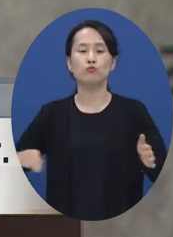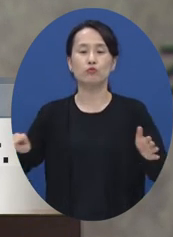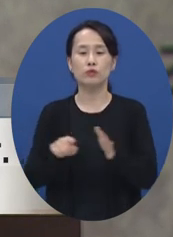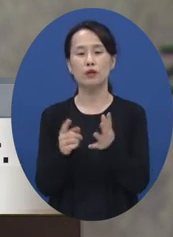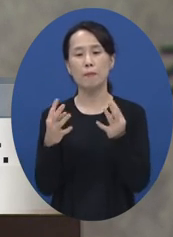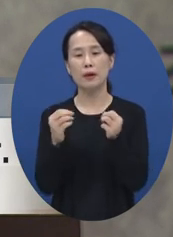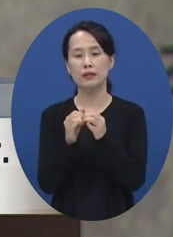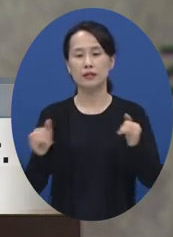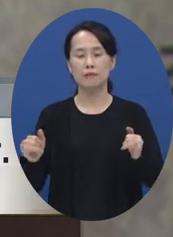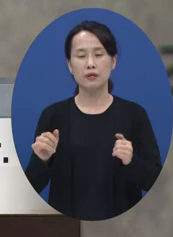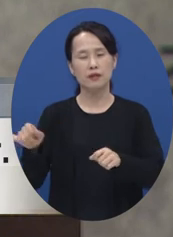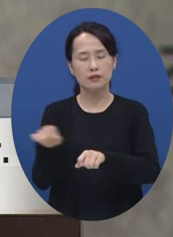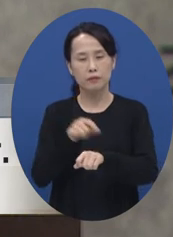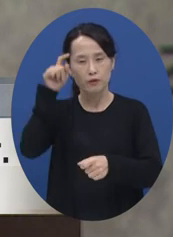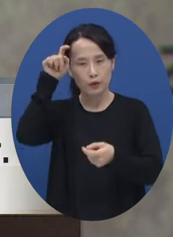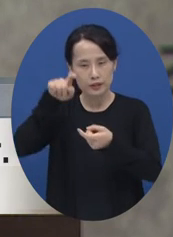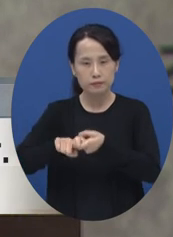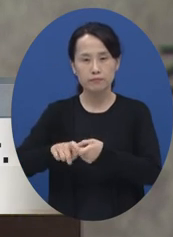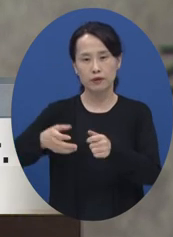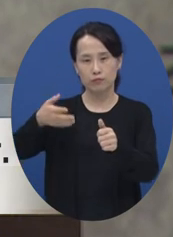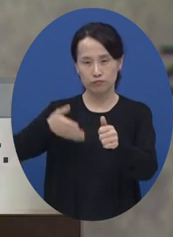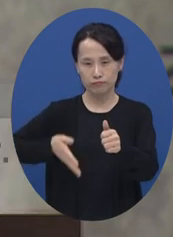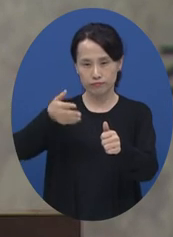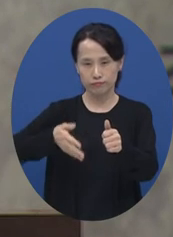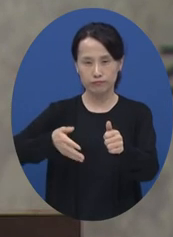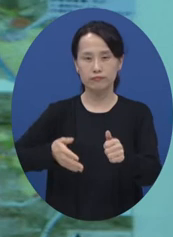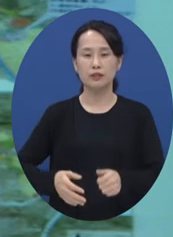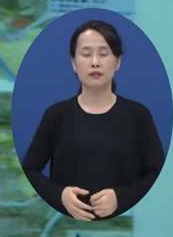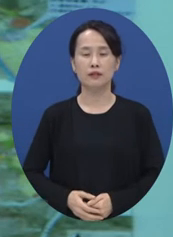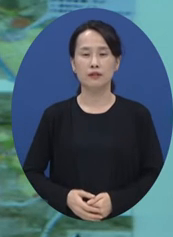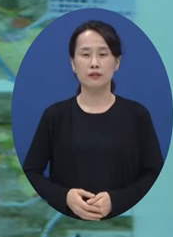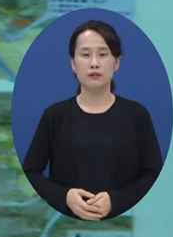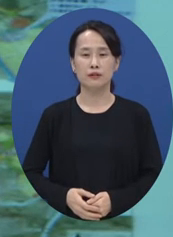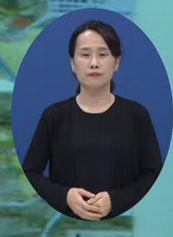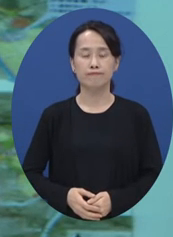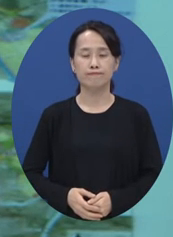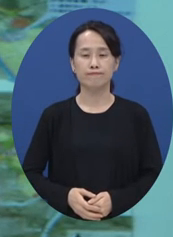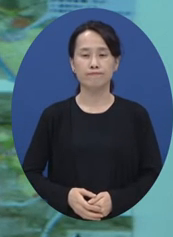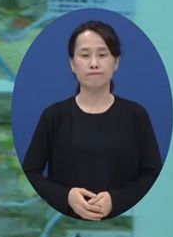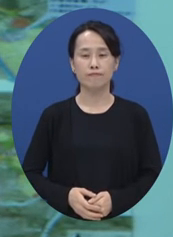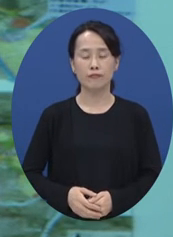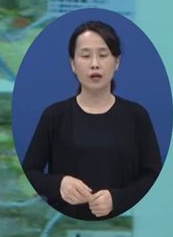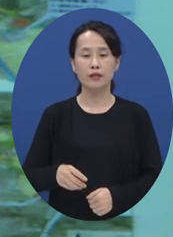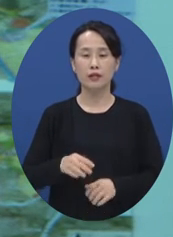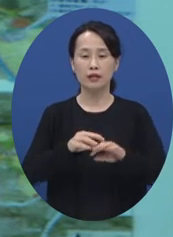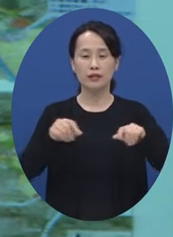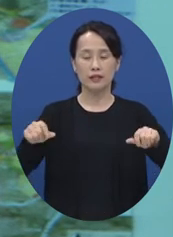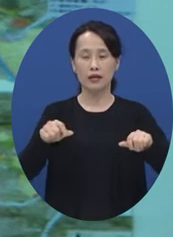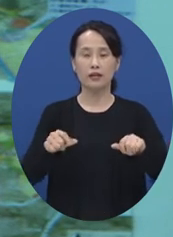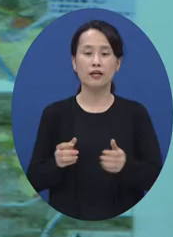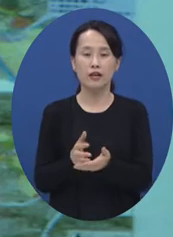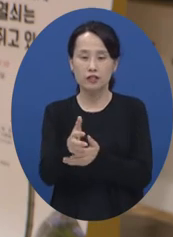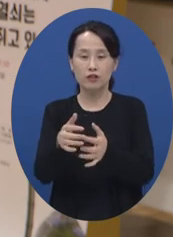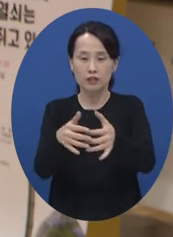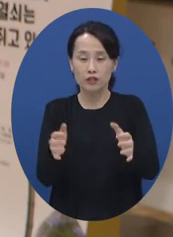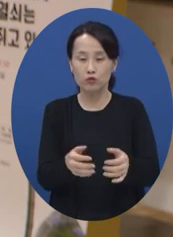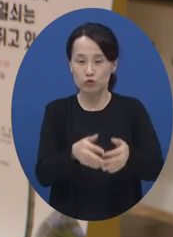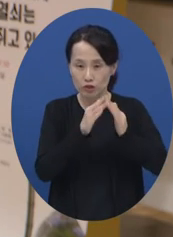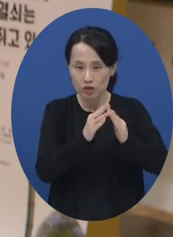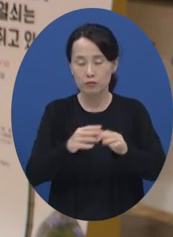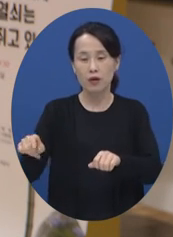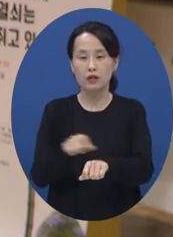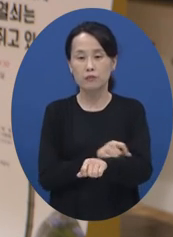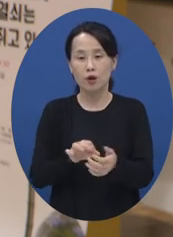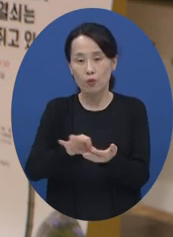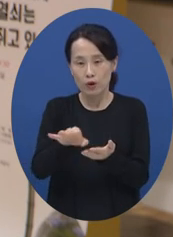우리 많은 분들의 각별한 관심을 부탁드립니다 경우도 는 발한 공여 구역 전담기구 설립 및 특별 회계 사치